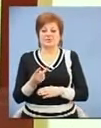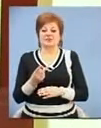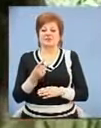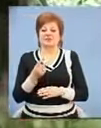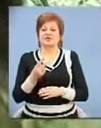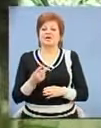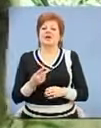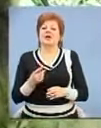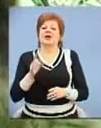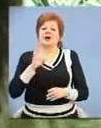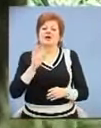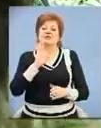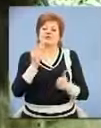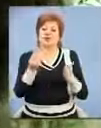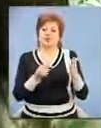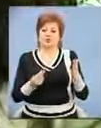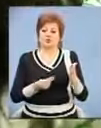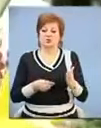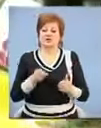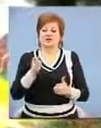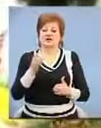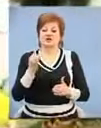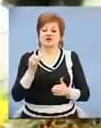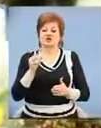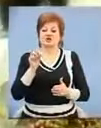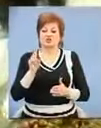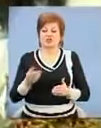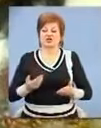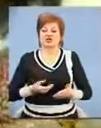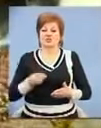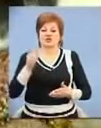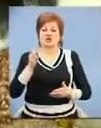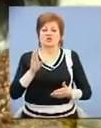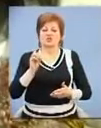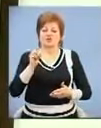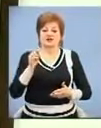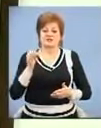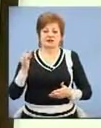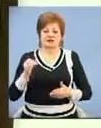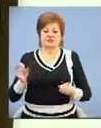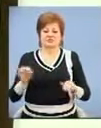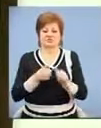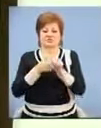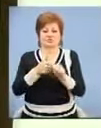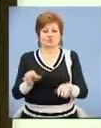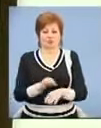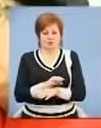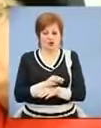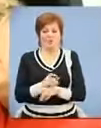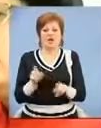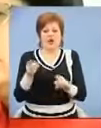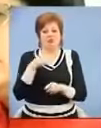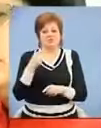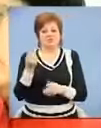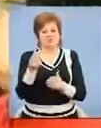до джерел. Власне, авторка, художниця Оксана Хижняк, зараз живе у Швеції, пішла за чоловіком. Каже, тамтешнім мешканцям таке